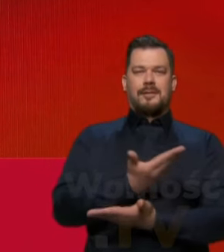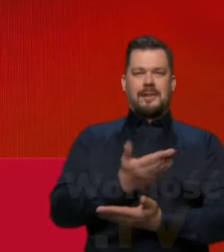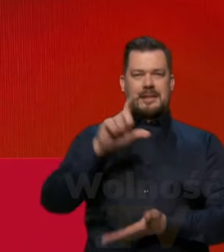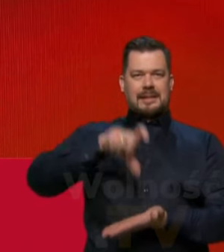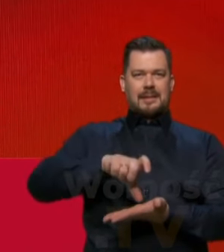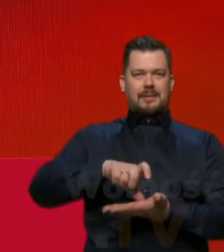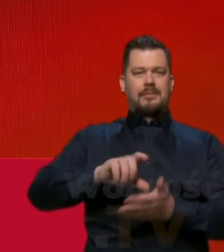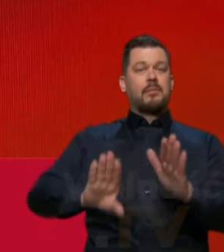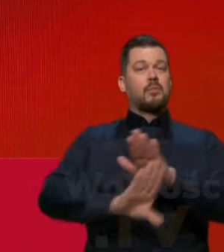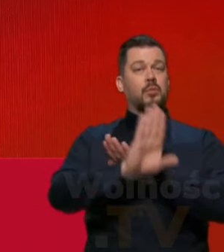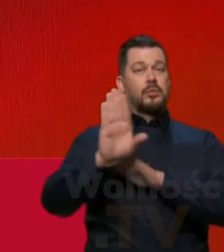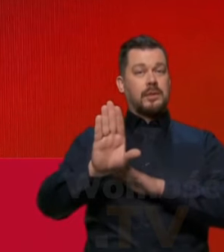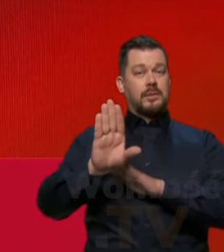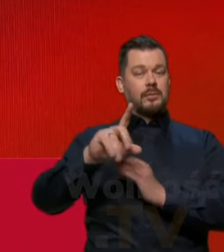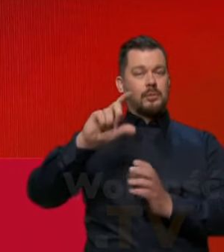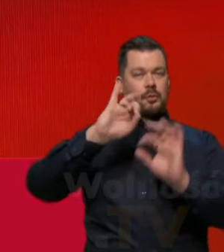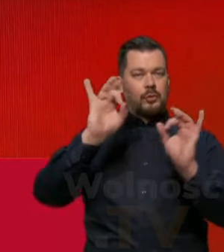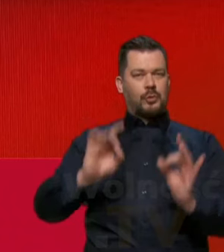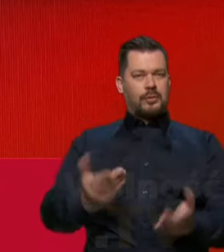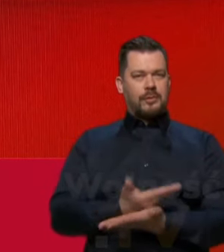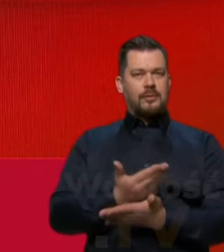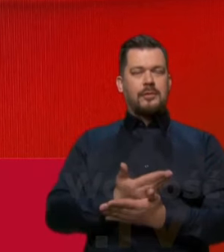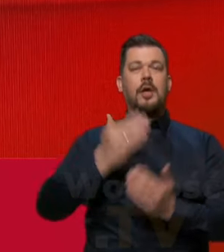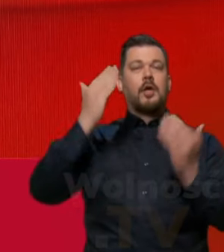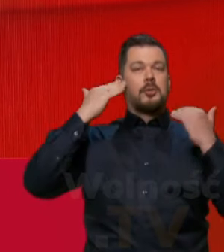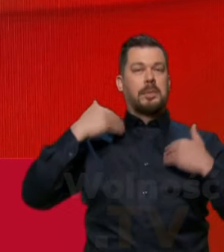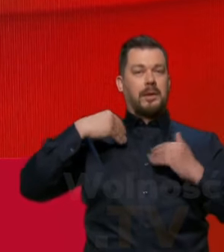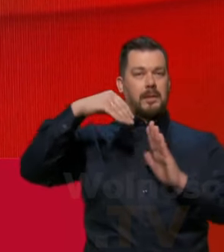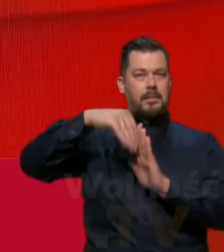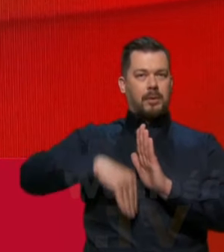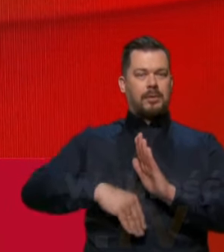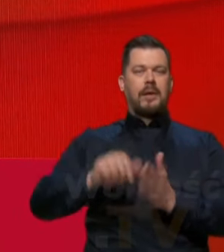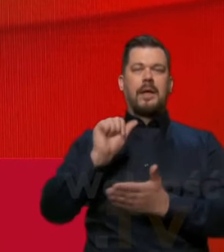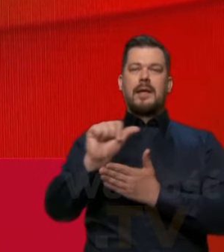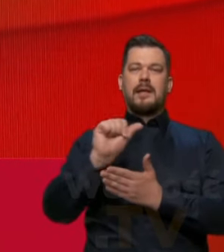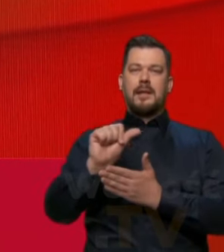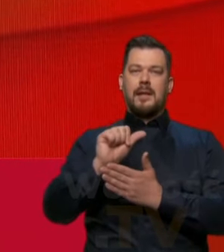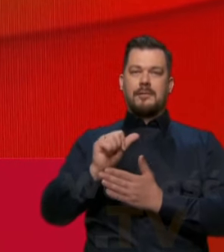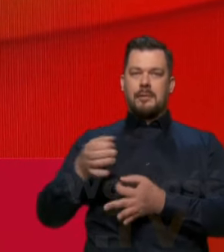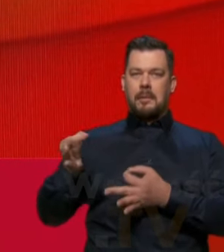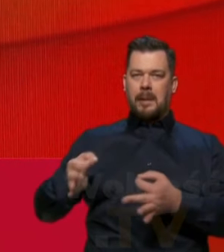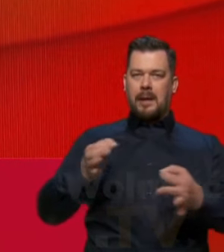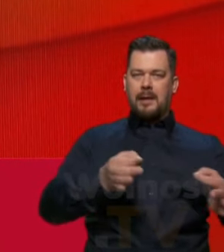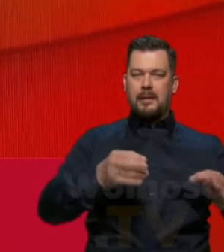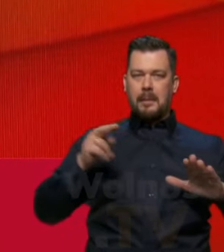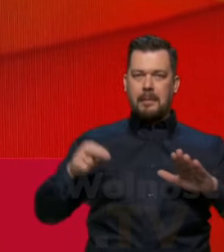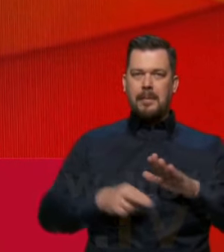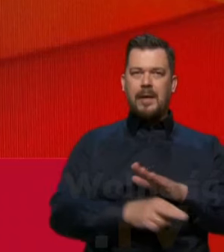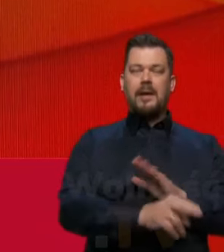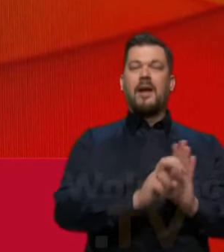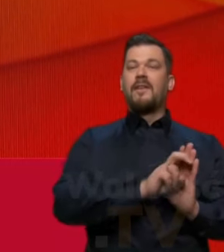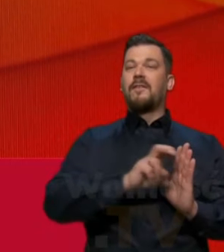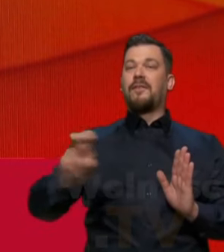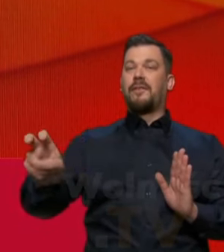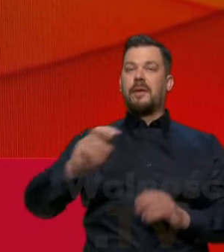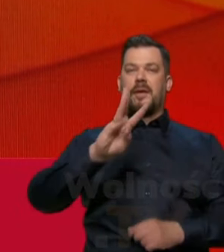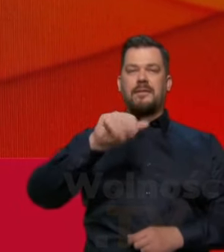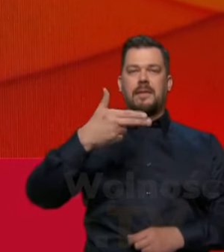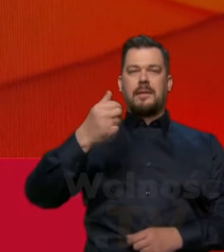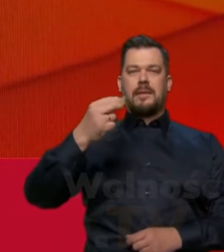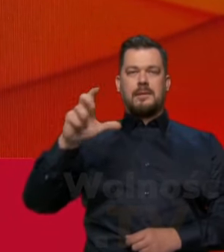Sztuki Nowoczesnej, Szpital Południowy, 11 stacji metra, linię tramwajową na Winnicę, na